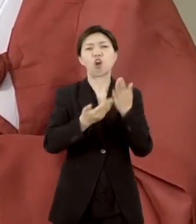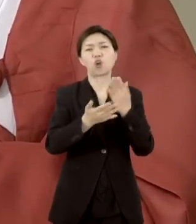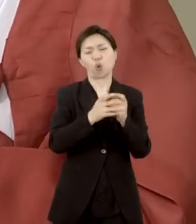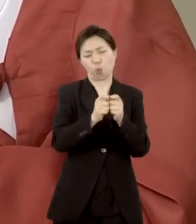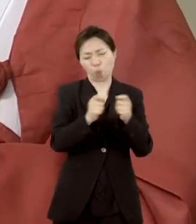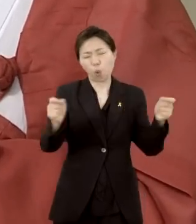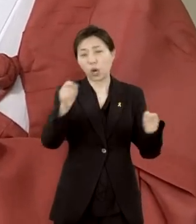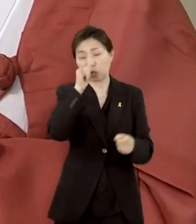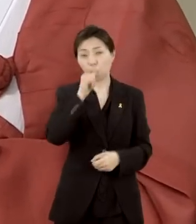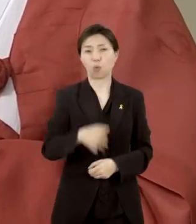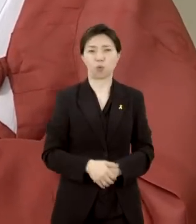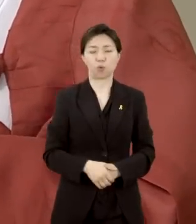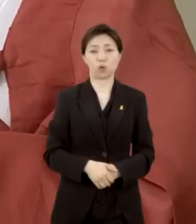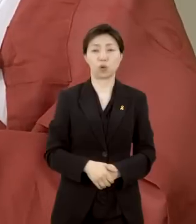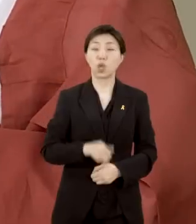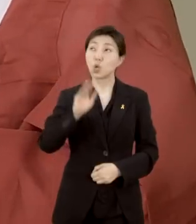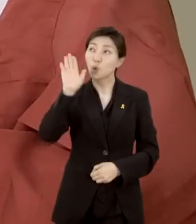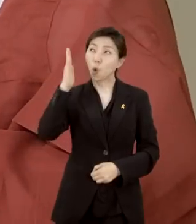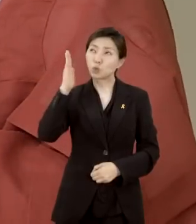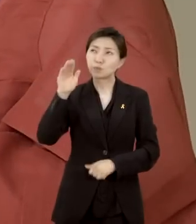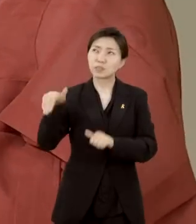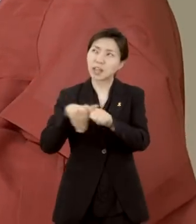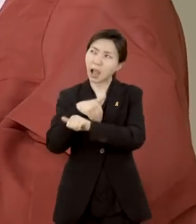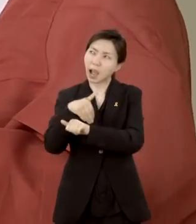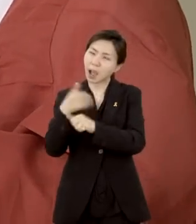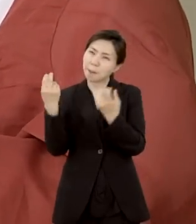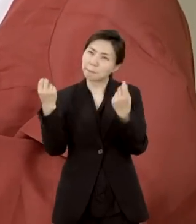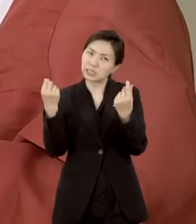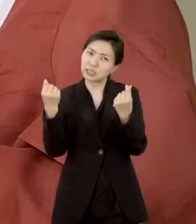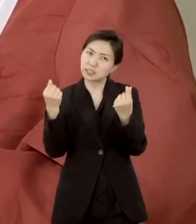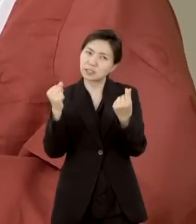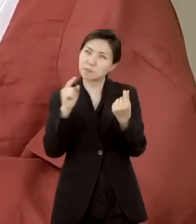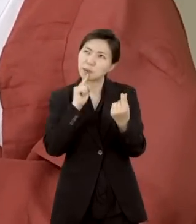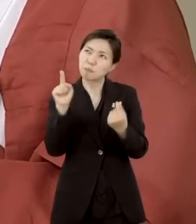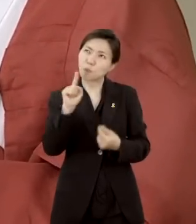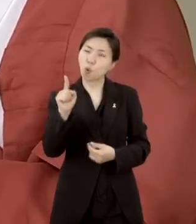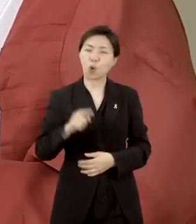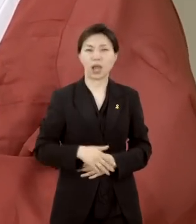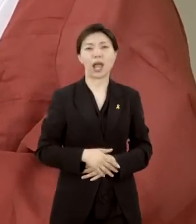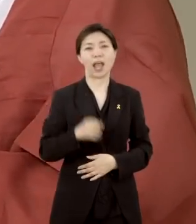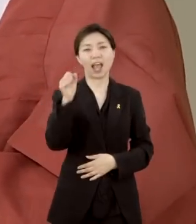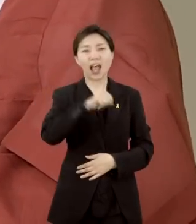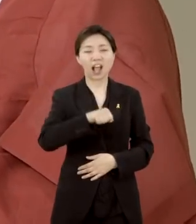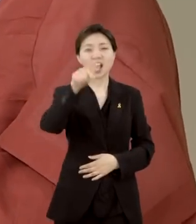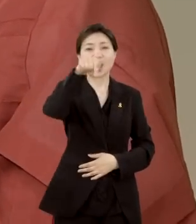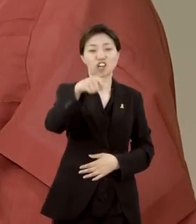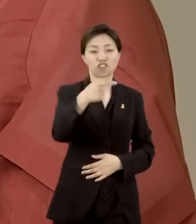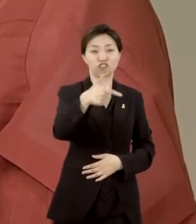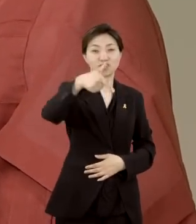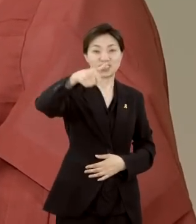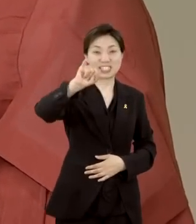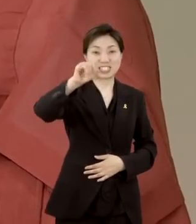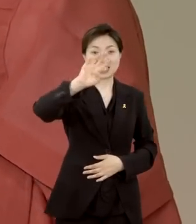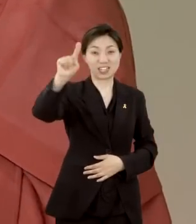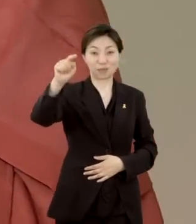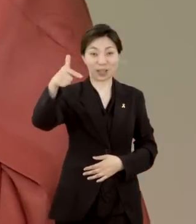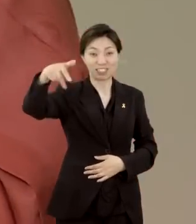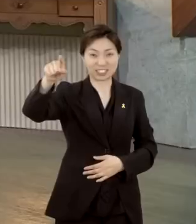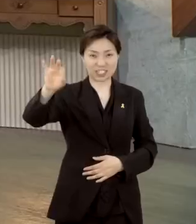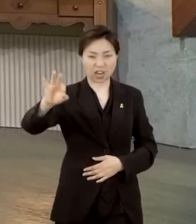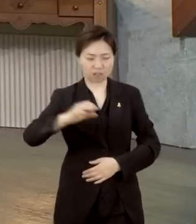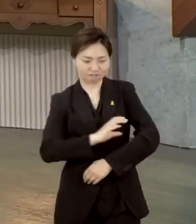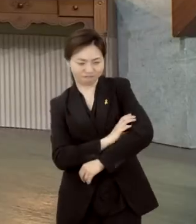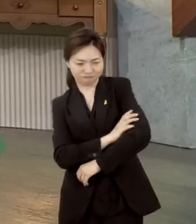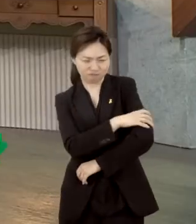요새 사람들 그냥 눈높이에 맞춰서 쉽게 설명하면 사찰의 군기반장 같은 분이에요 군기반장